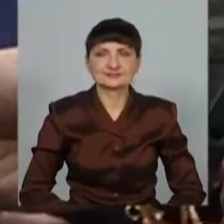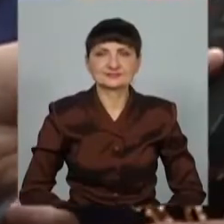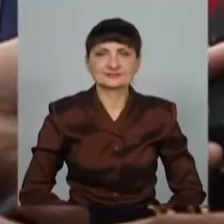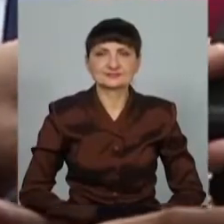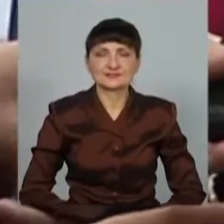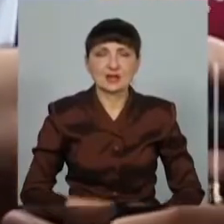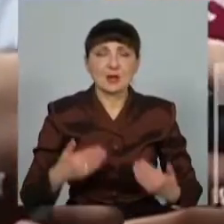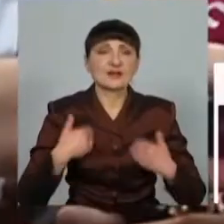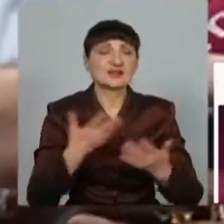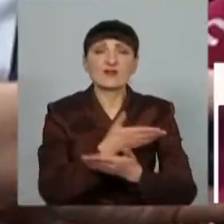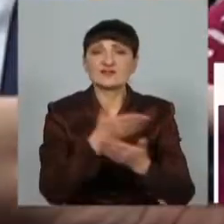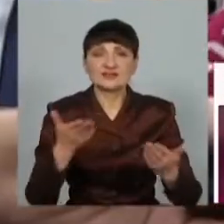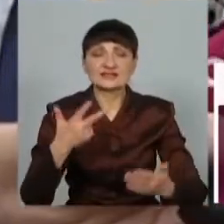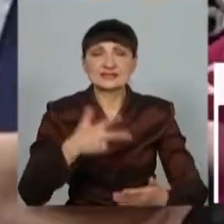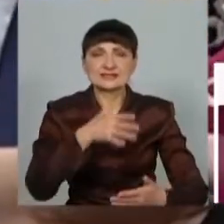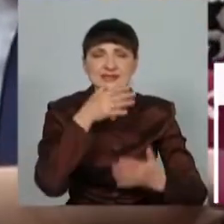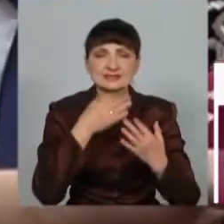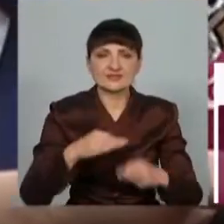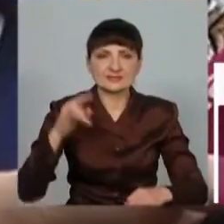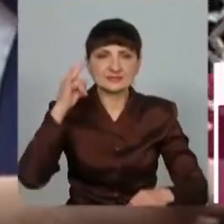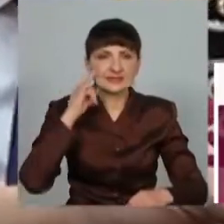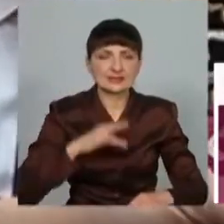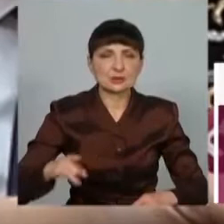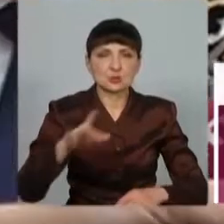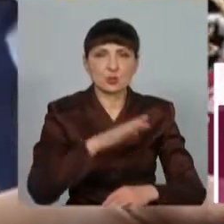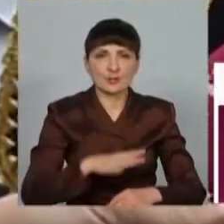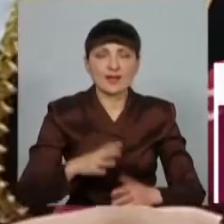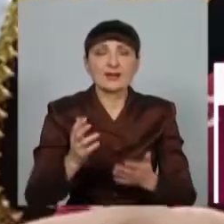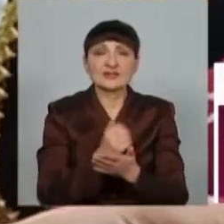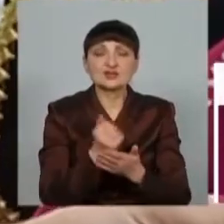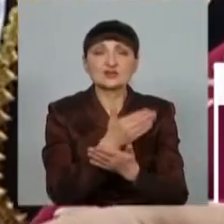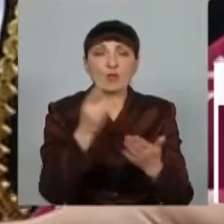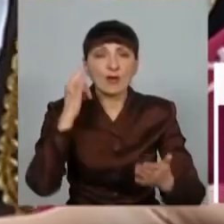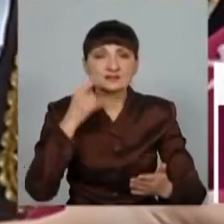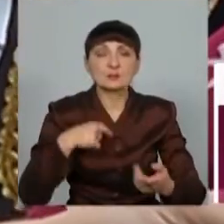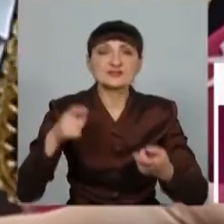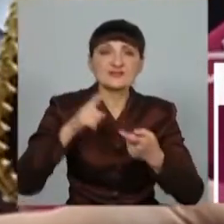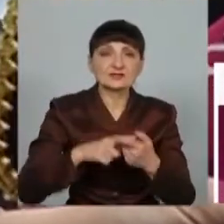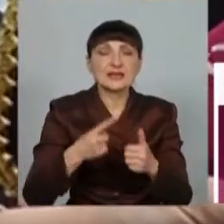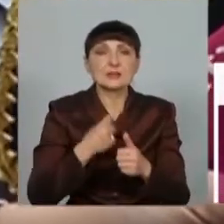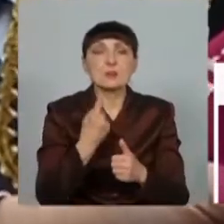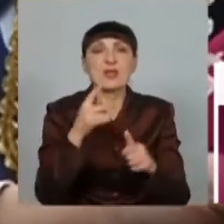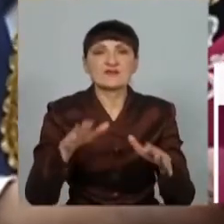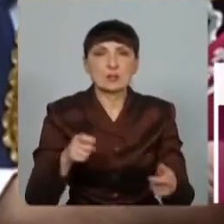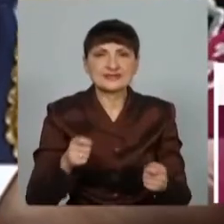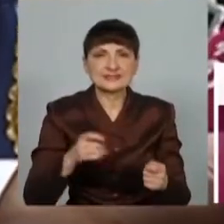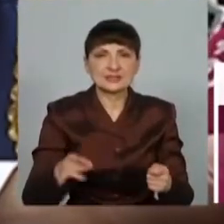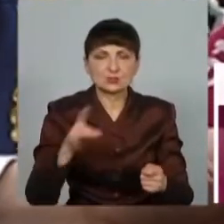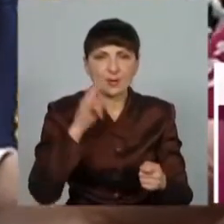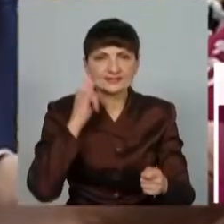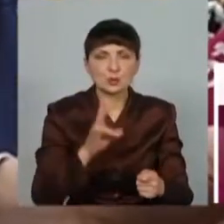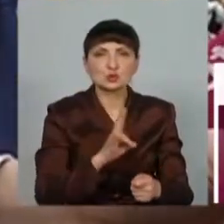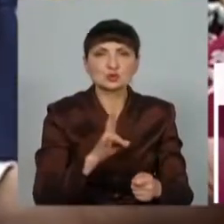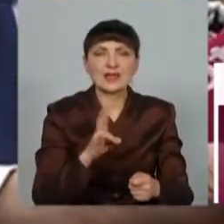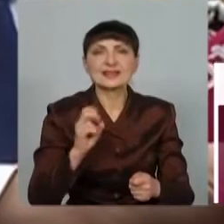поздравляю всех вас с 30-летием независимости республики казахстан достижения казахстана мы связываем с именем первого президента республики казахстан